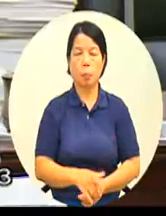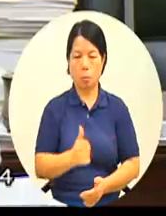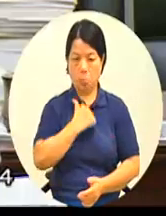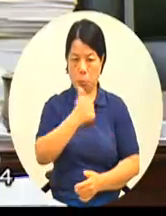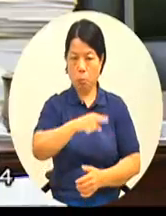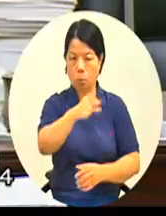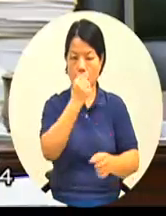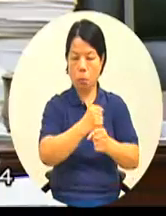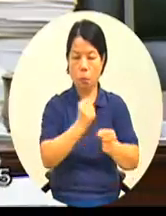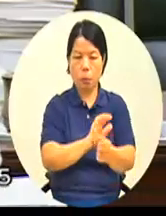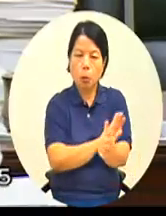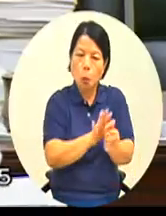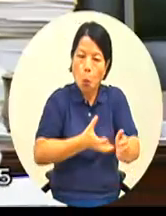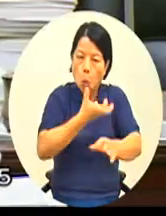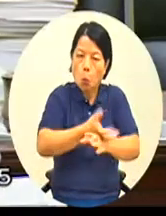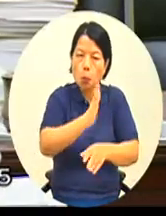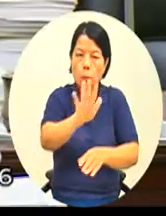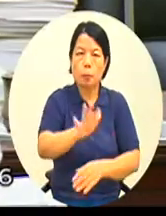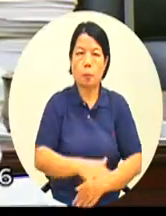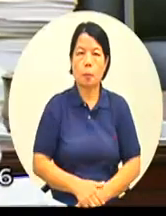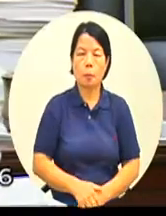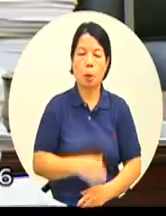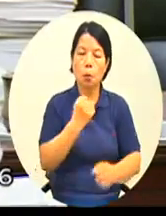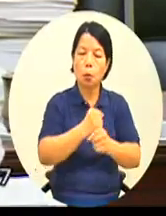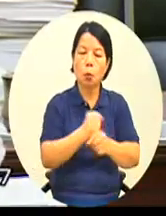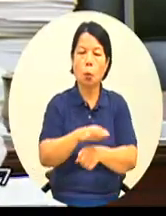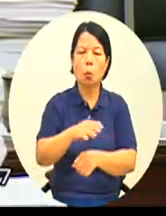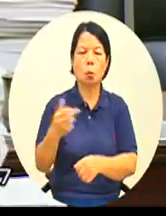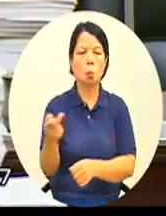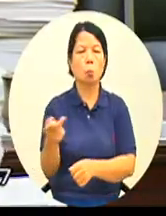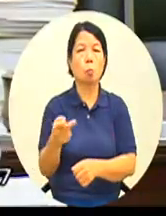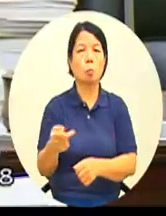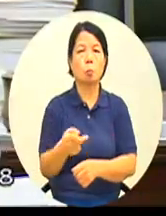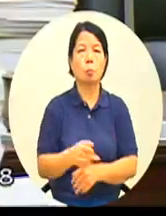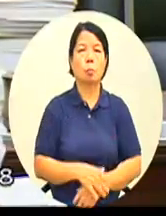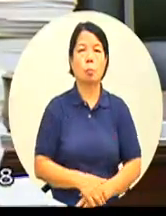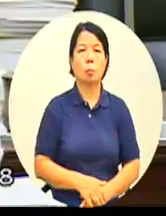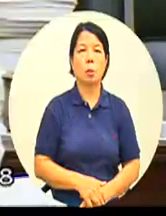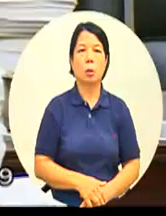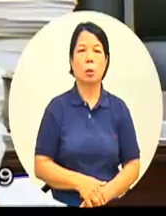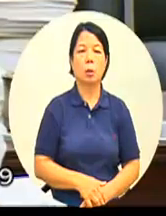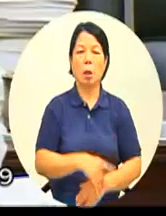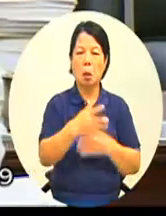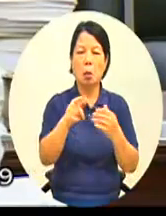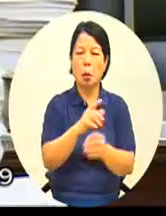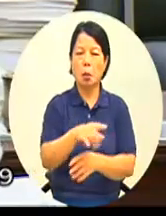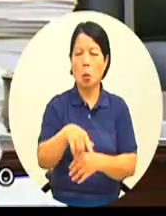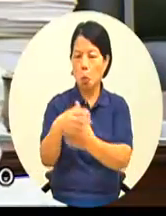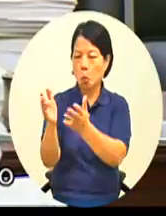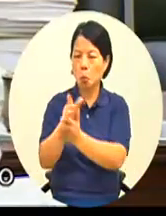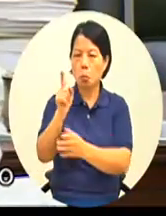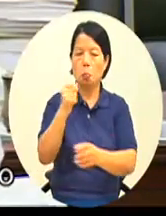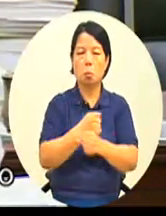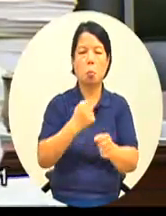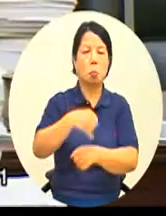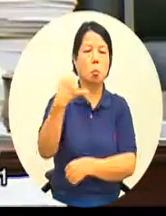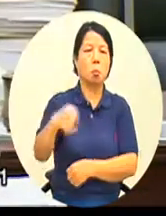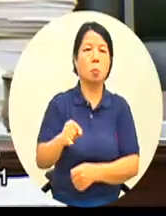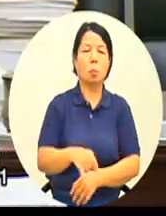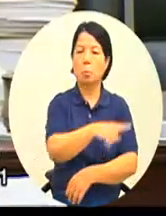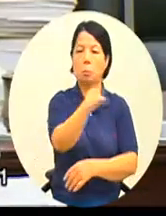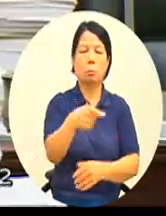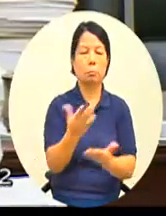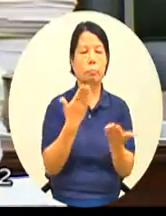很好有爱心的，哪一个的这个扁扁 哪些真的是会也合格，可是其实你们都清